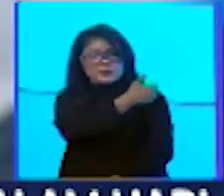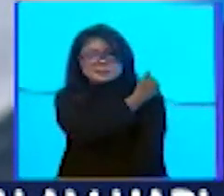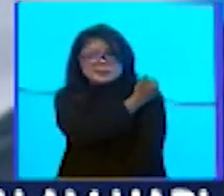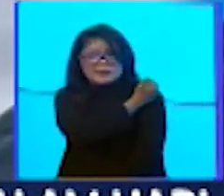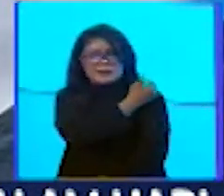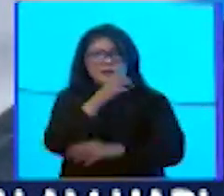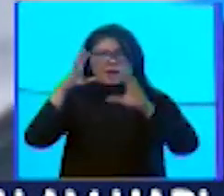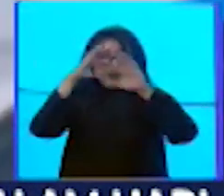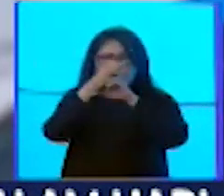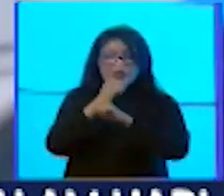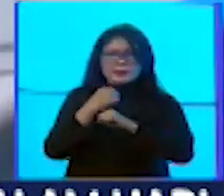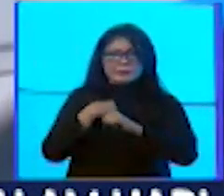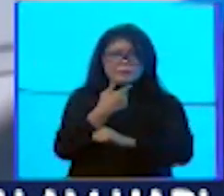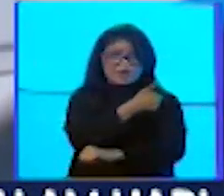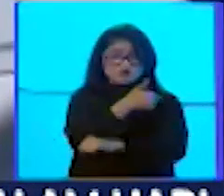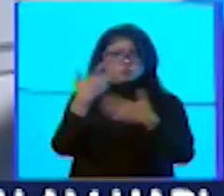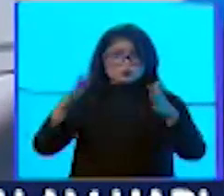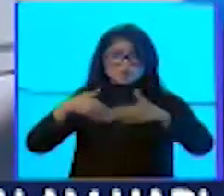kegiatan perdagangan bisa kembali normal.